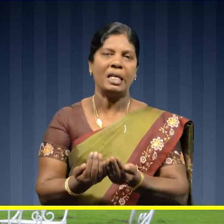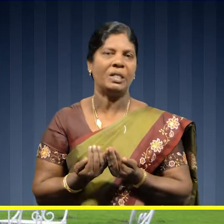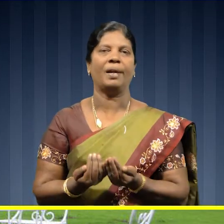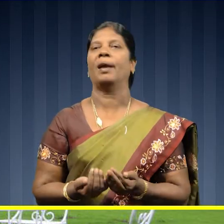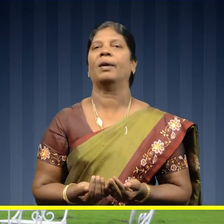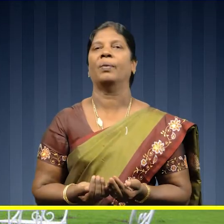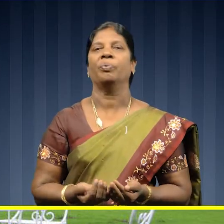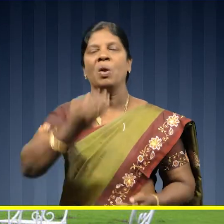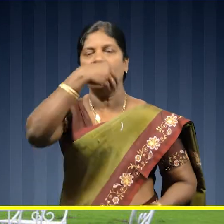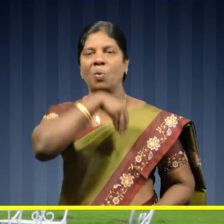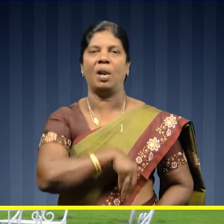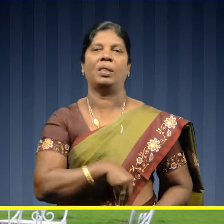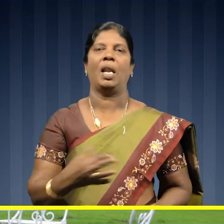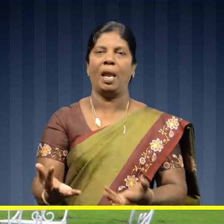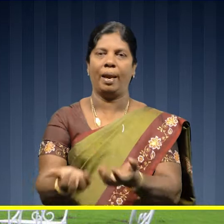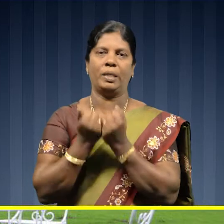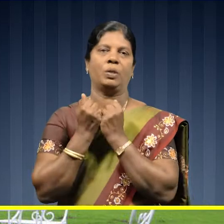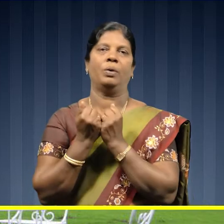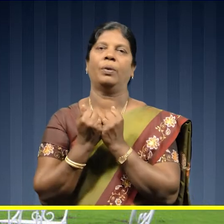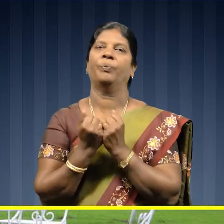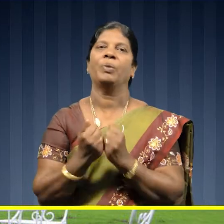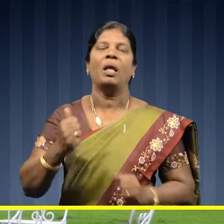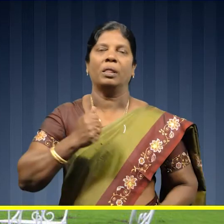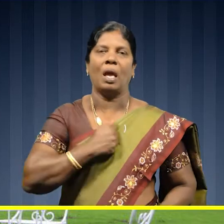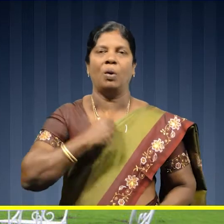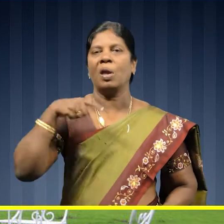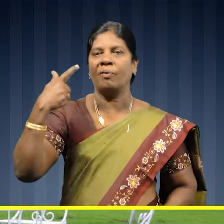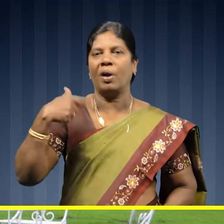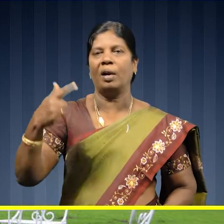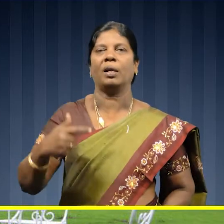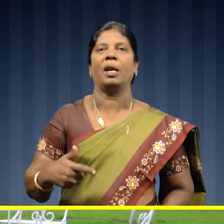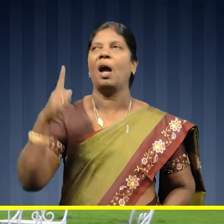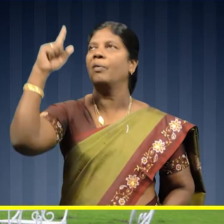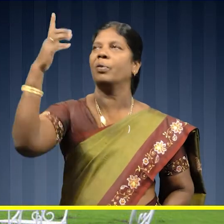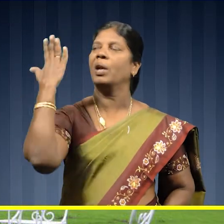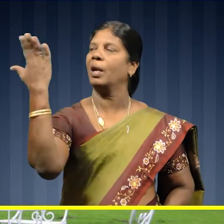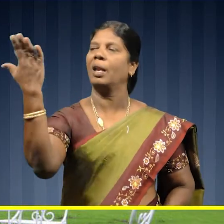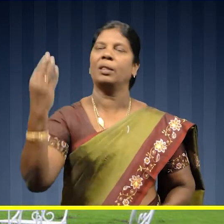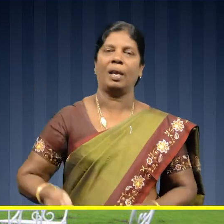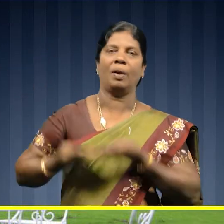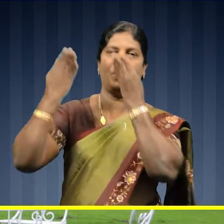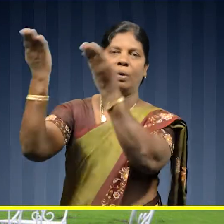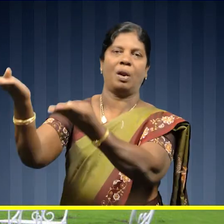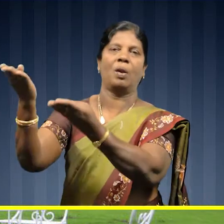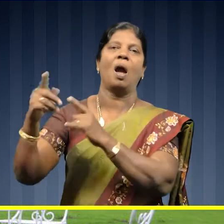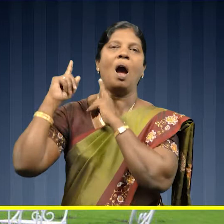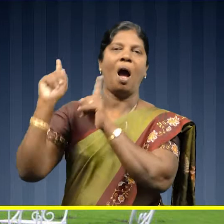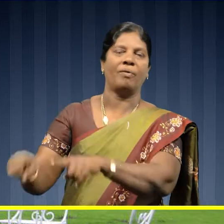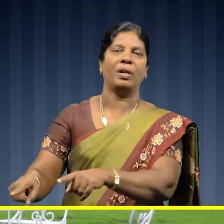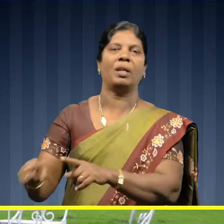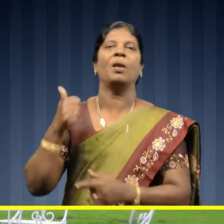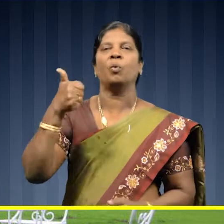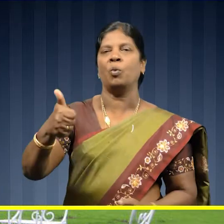மீட்பராக இரட்சகராக உள்ளத்தில் ஏற்றுக்கொண்டு தன்னுடைய வாழ்க்கையை அவருடைய கரத்தில் ஒப்பு